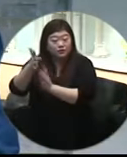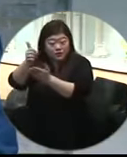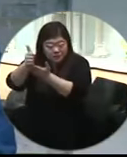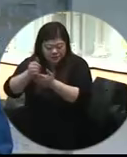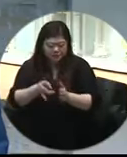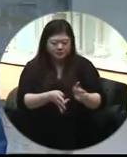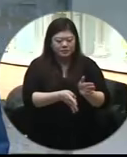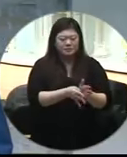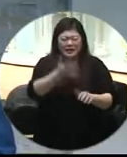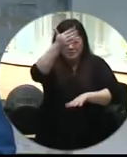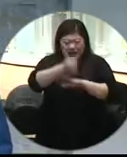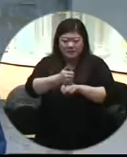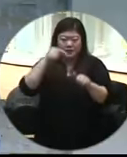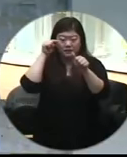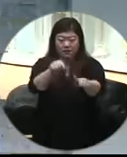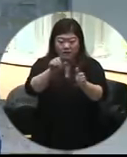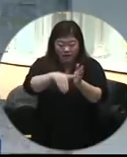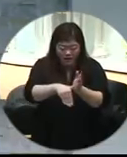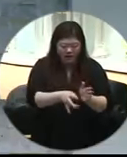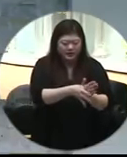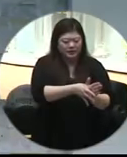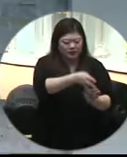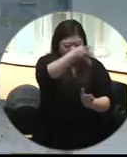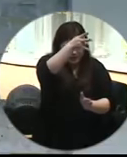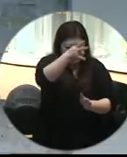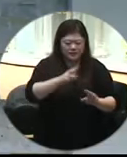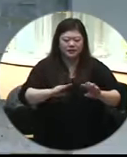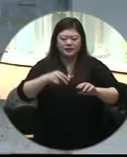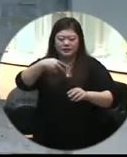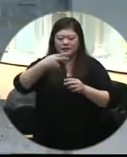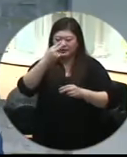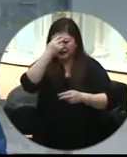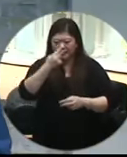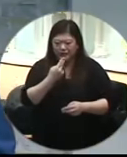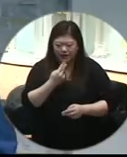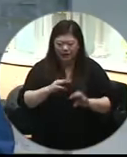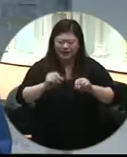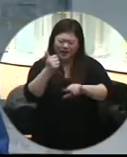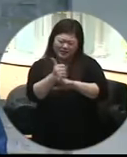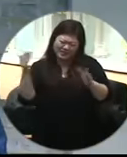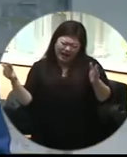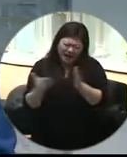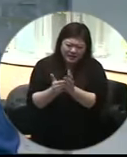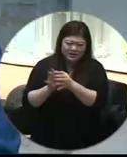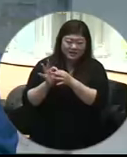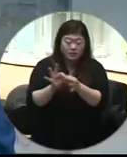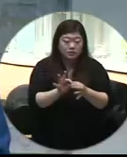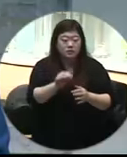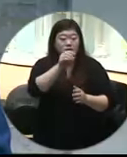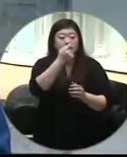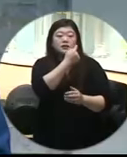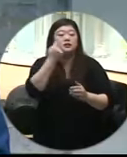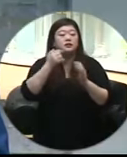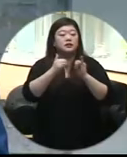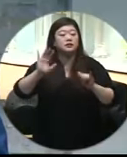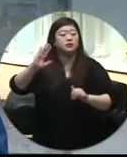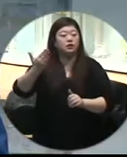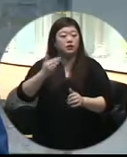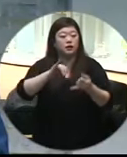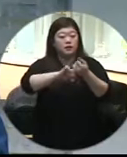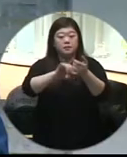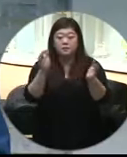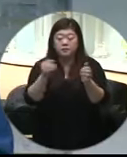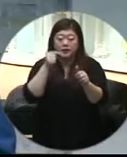예루살렘과 온 유대와 사마리아와 땅끝까지. 아멘. 계속해서 무브먼트 일어나야 돼요. 일어나야